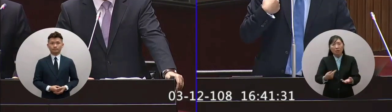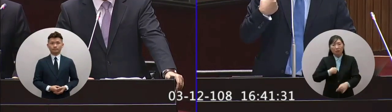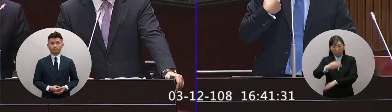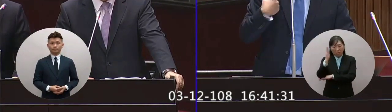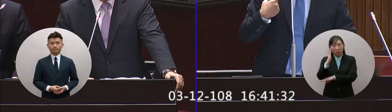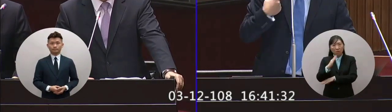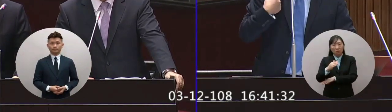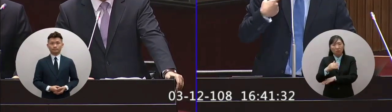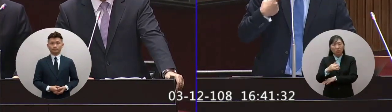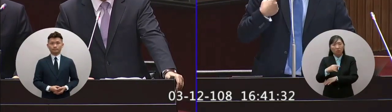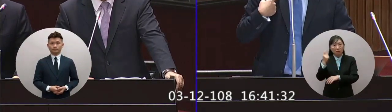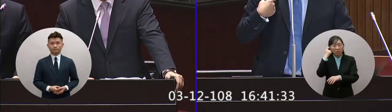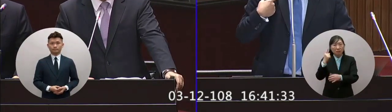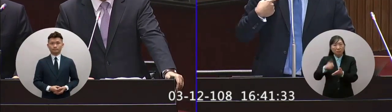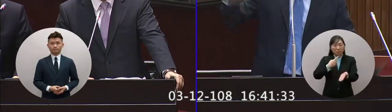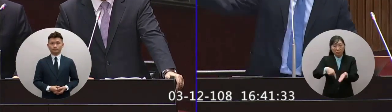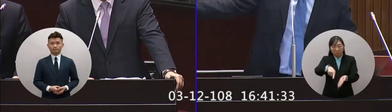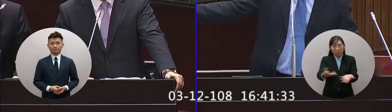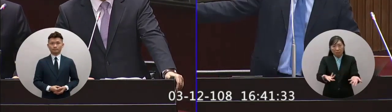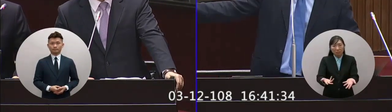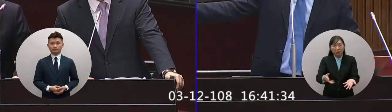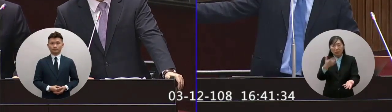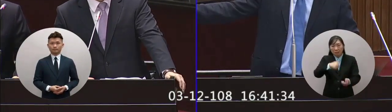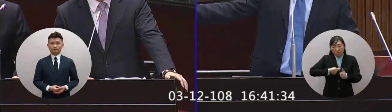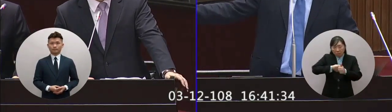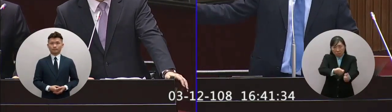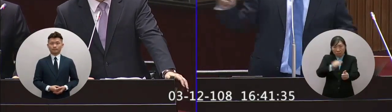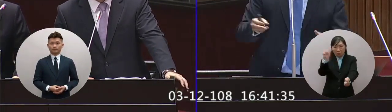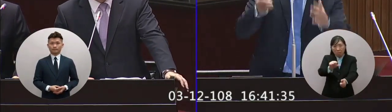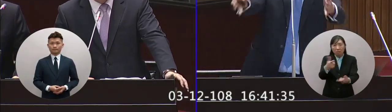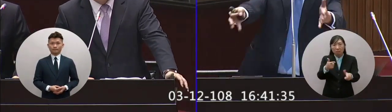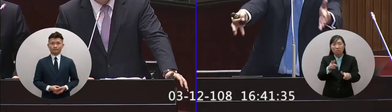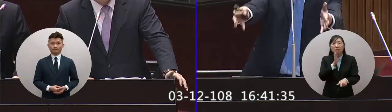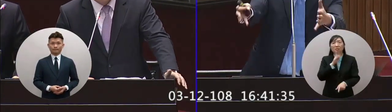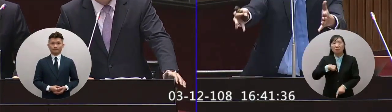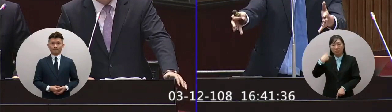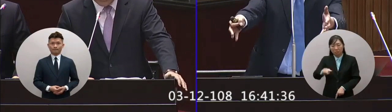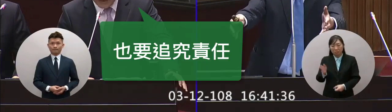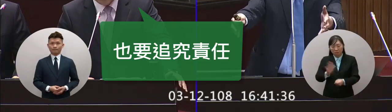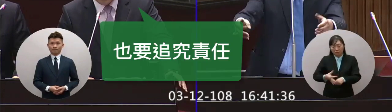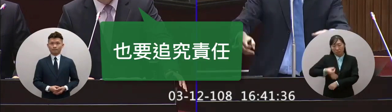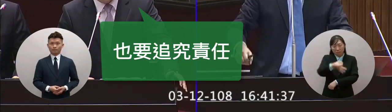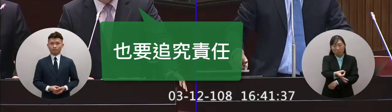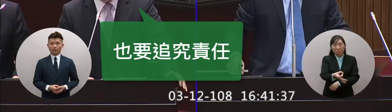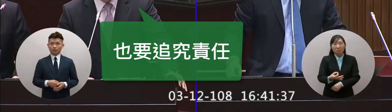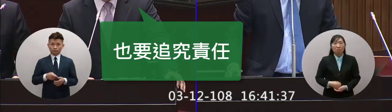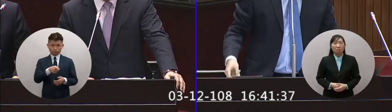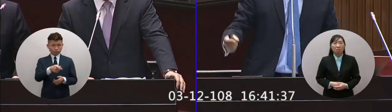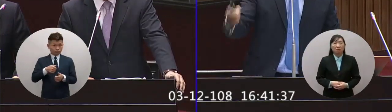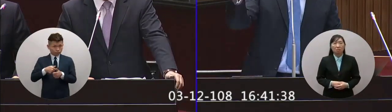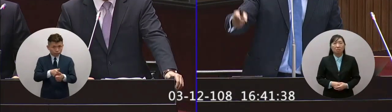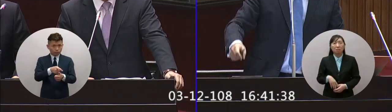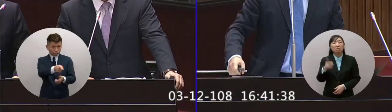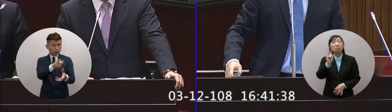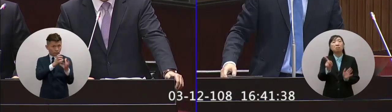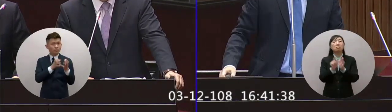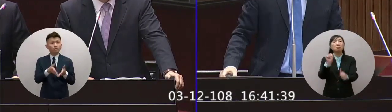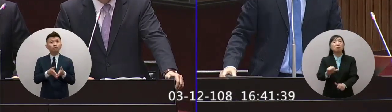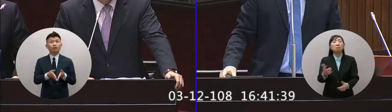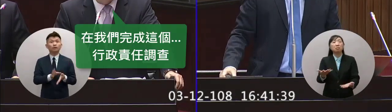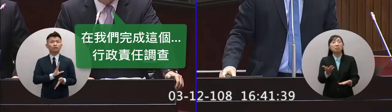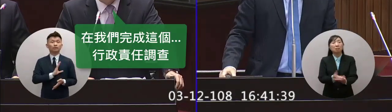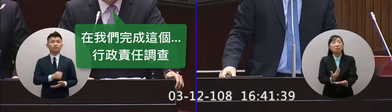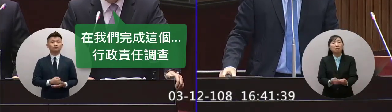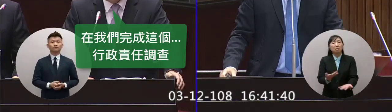府解决问题的方法不是去追究责任，是我再给你一笔钱， 也要追究责任。 什么时候追究责